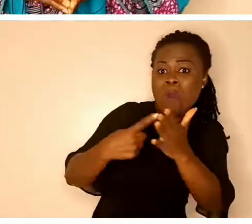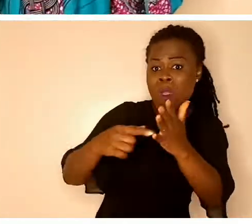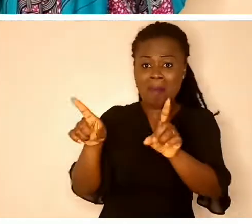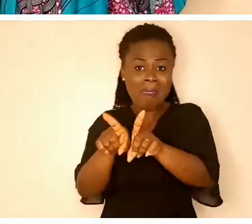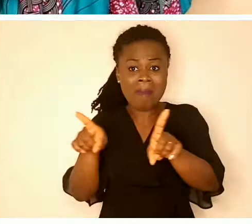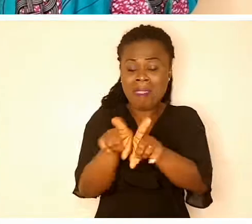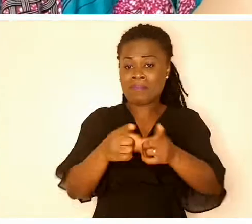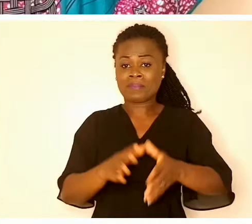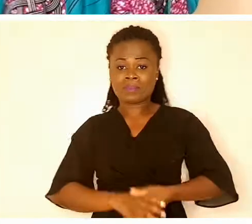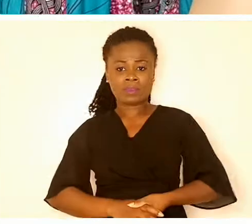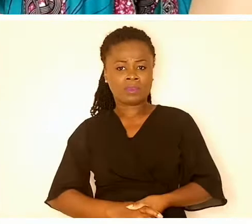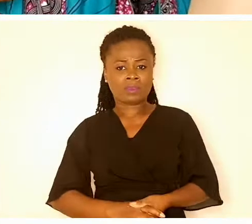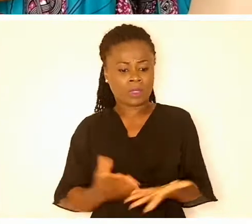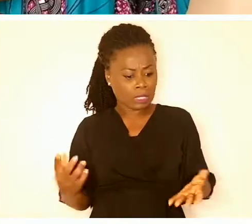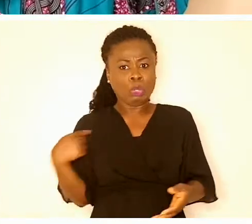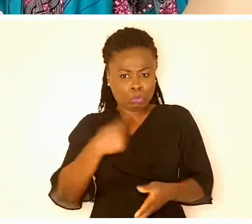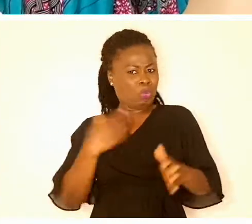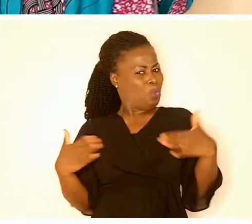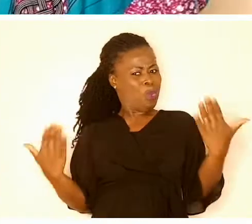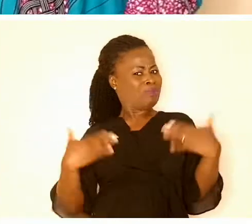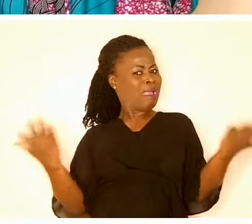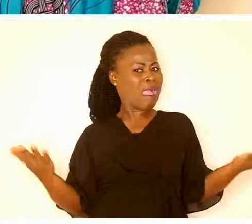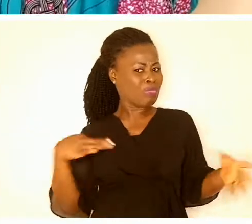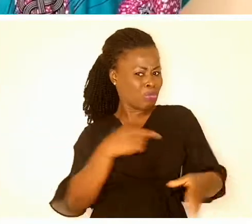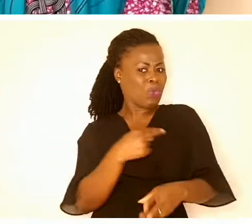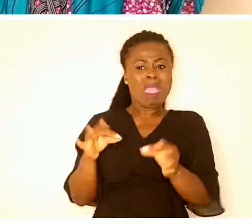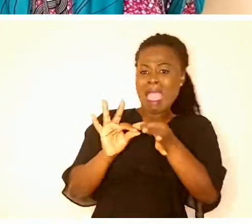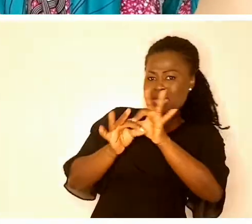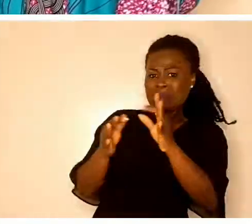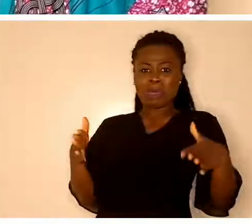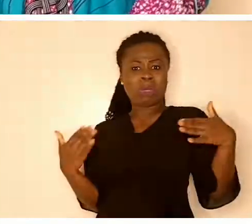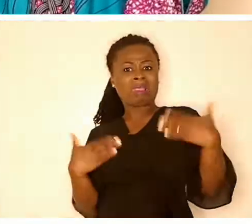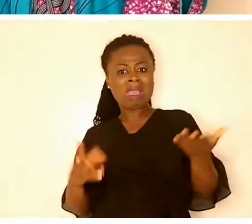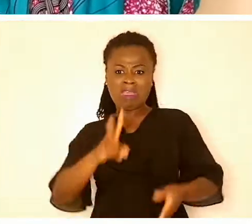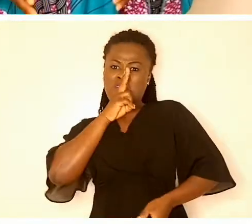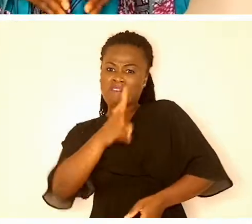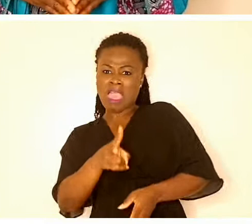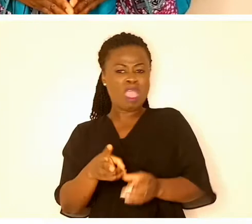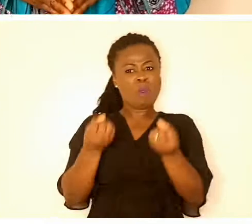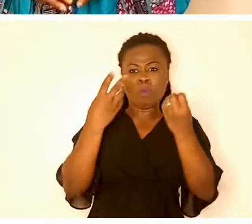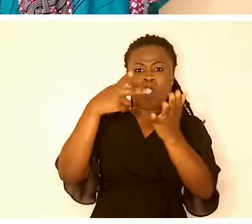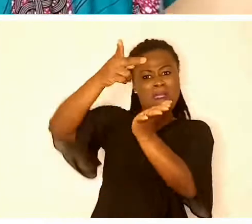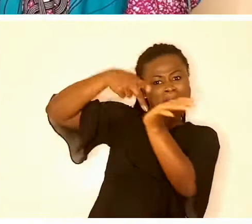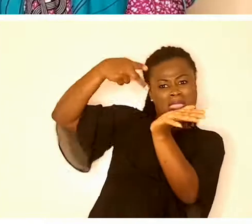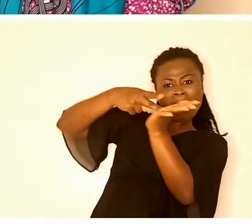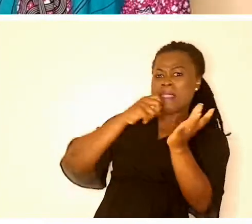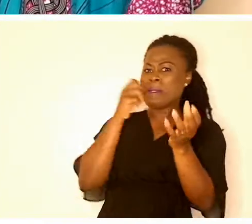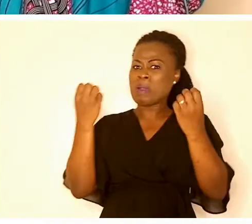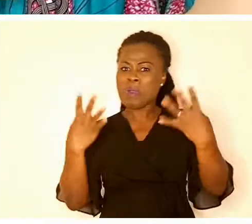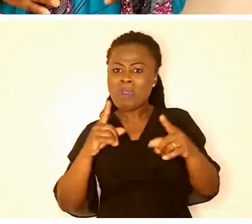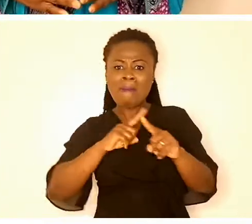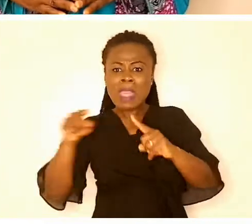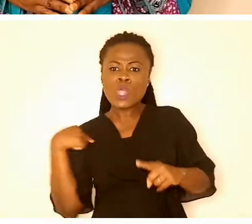Mais ce qui est bien, c'est que nous sommes contents de le faire. Alors nous, notre salaire en tant qu'interprète en Afrique, c'est que la satisfaction